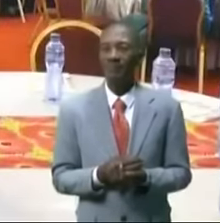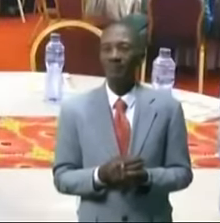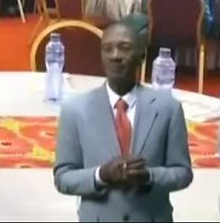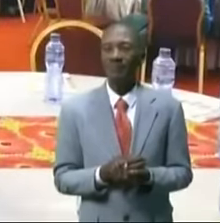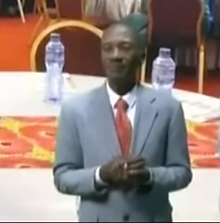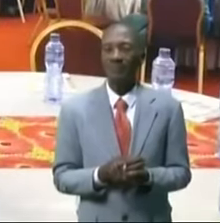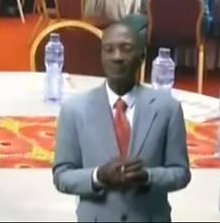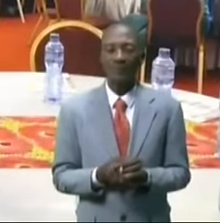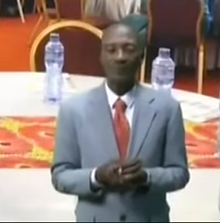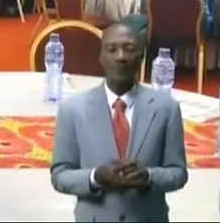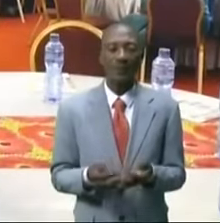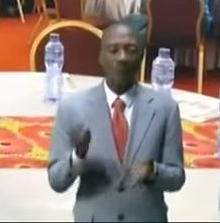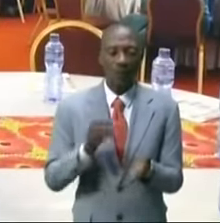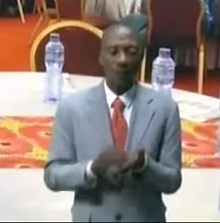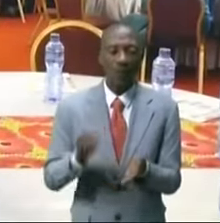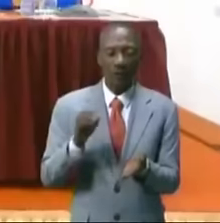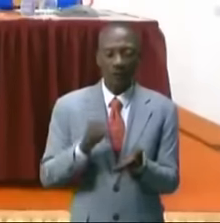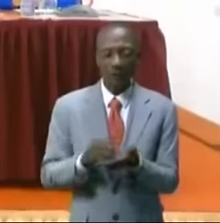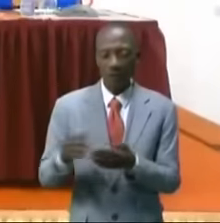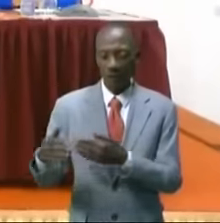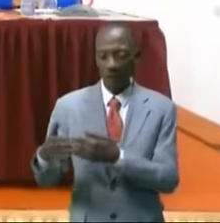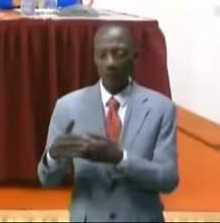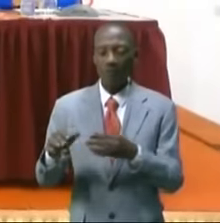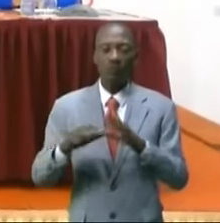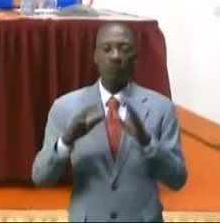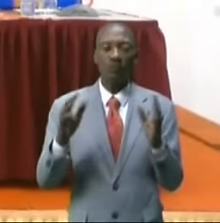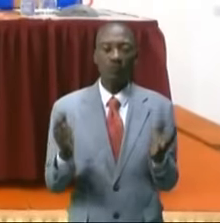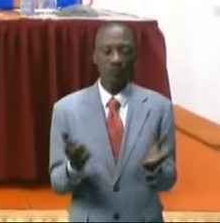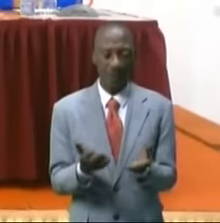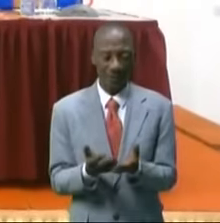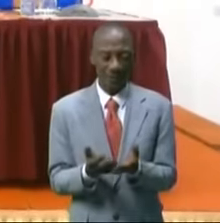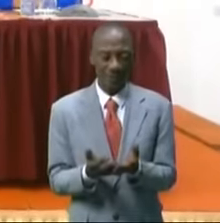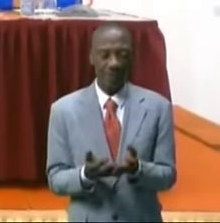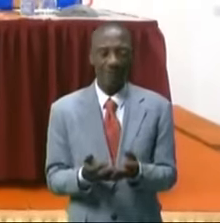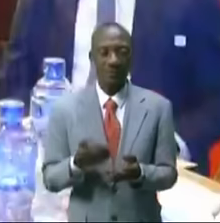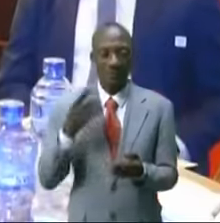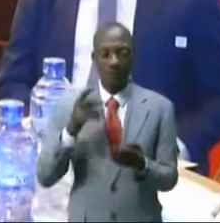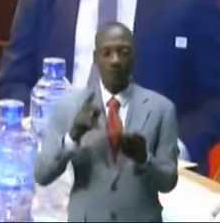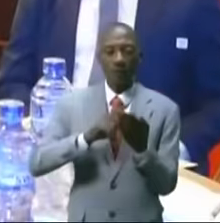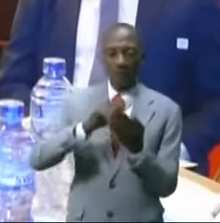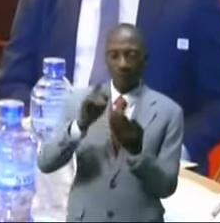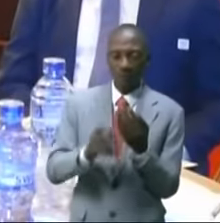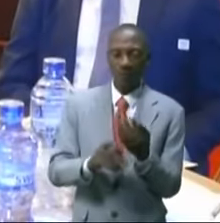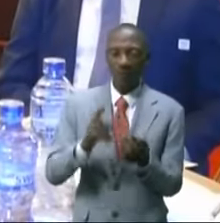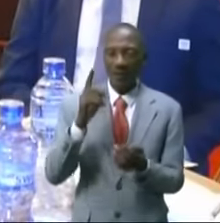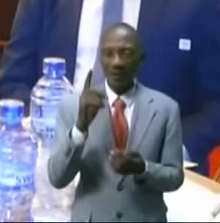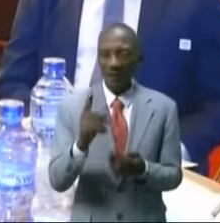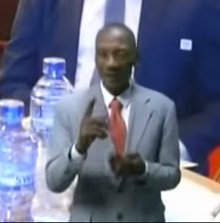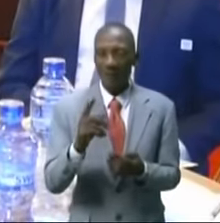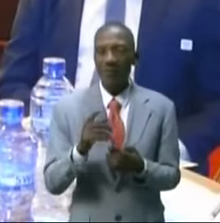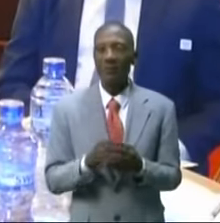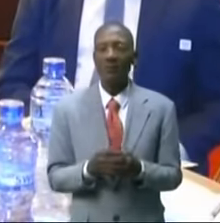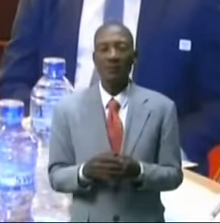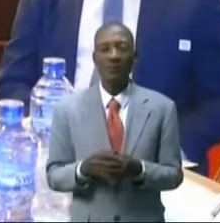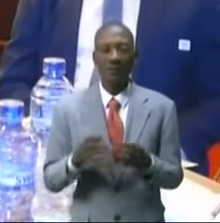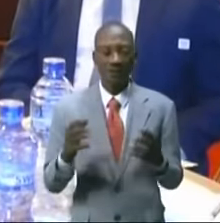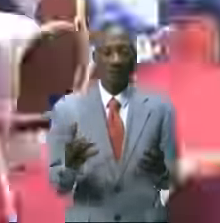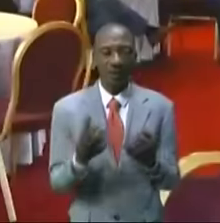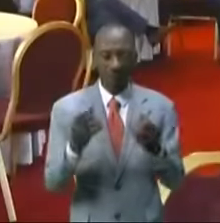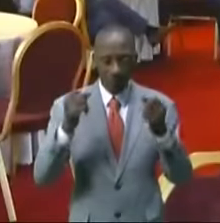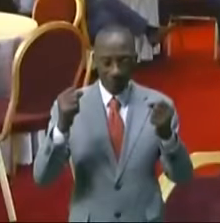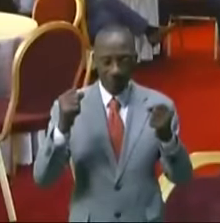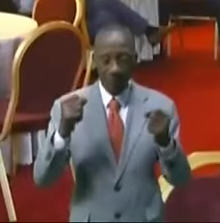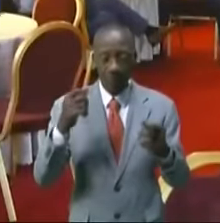l'approche communautaire fait ses preuves. C'est le cas de le dire pour le projet AIAP qui a prouvé l'efficacité de cette